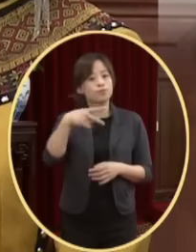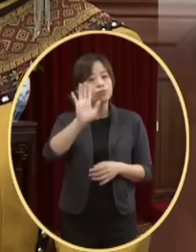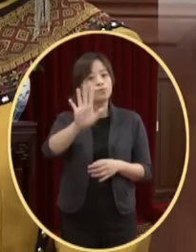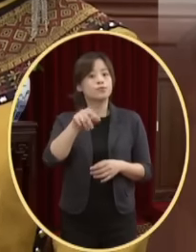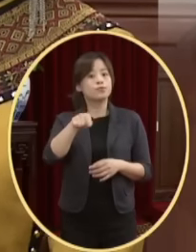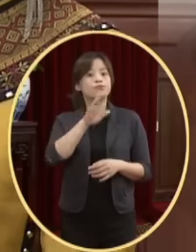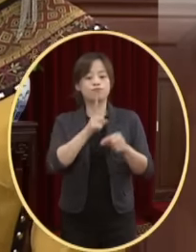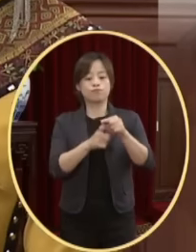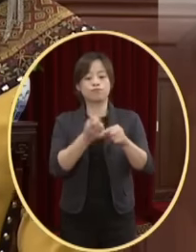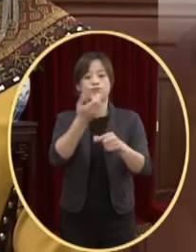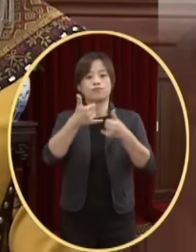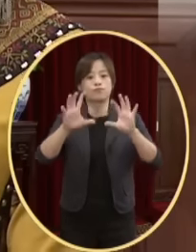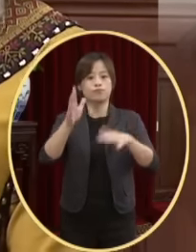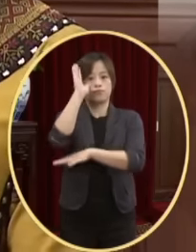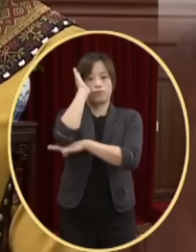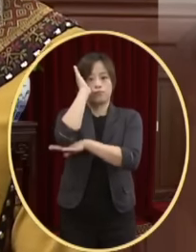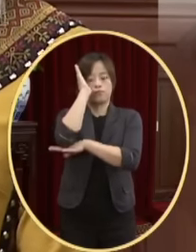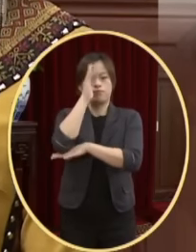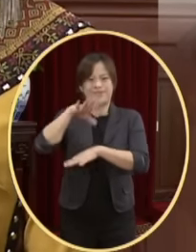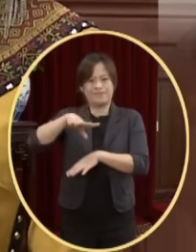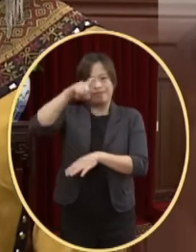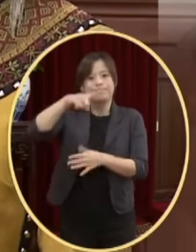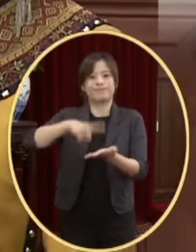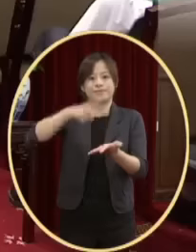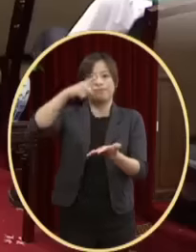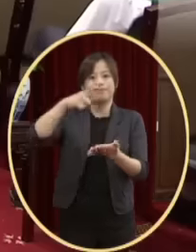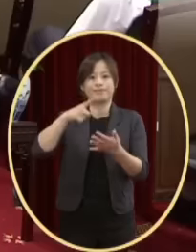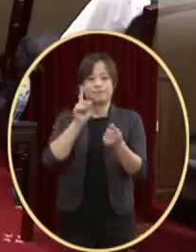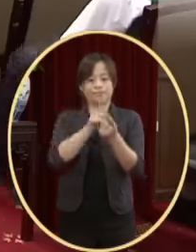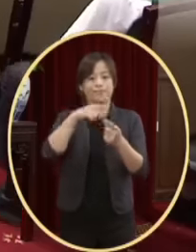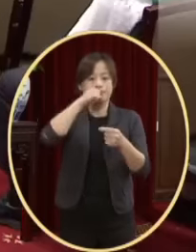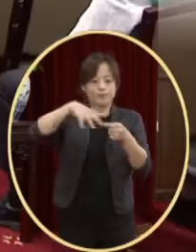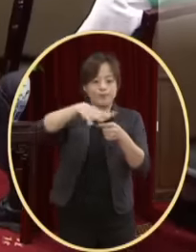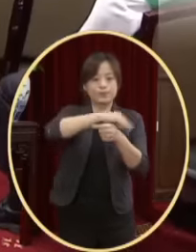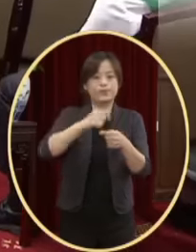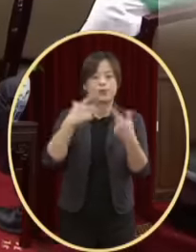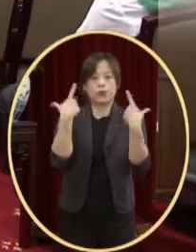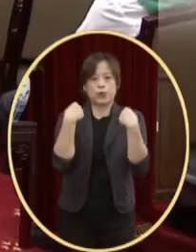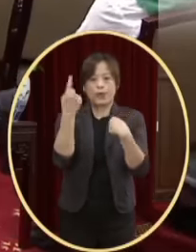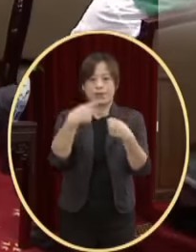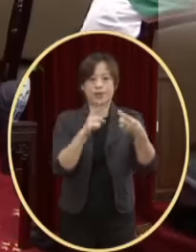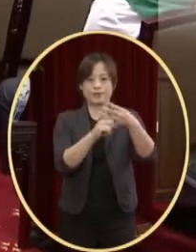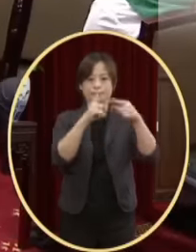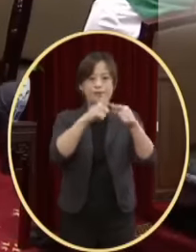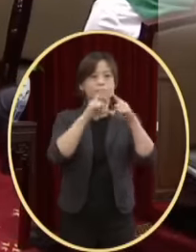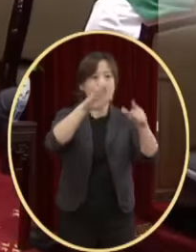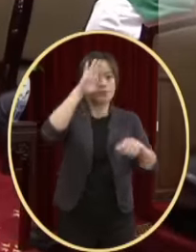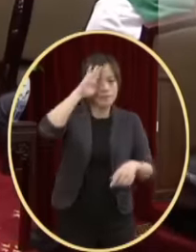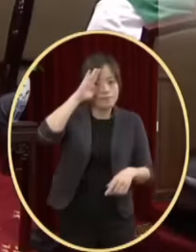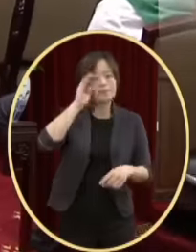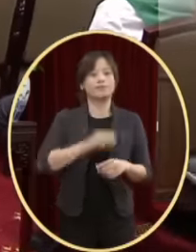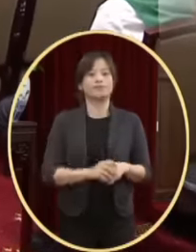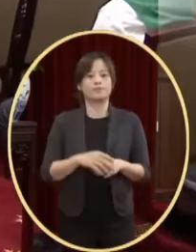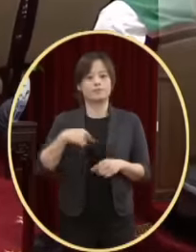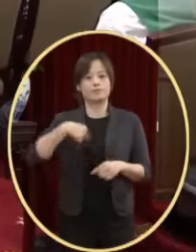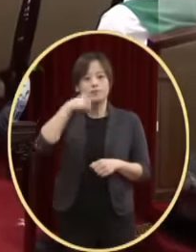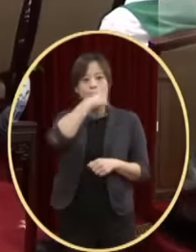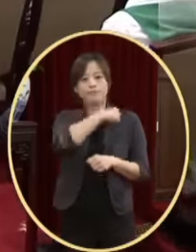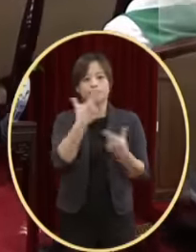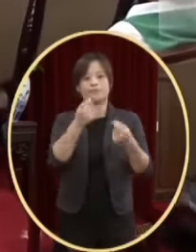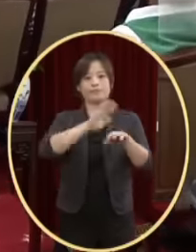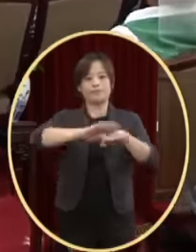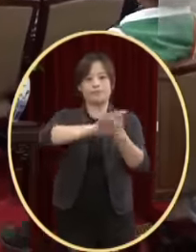这是中华民国政府第一次向台湾原来的主人道歉。我国也